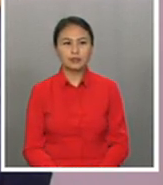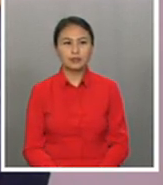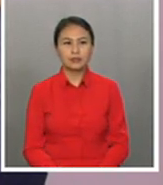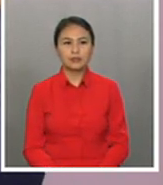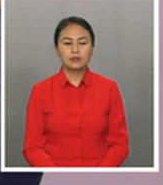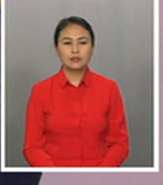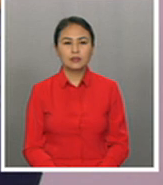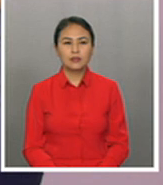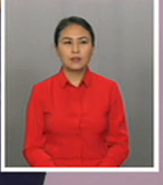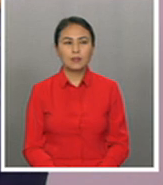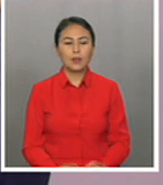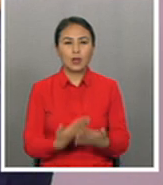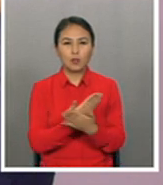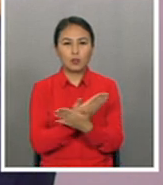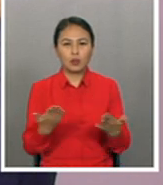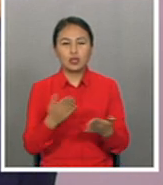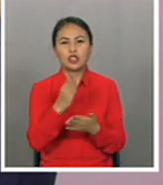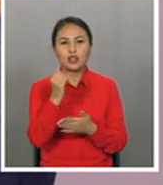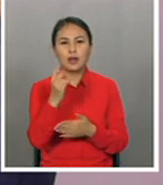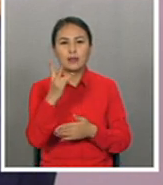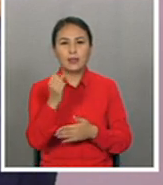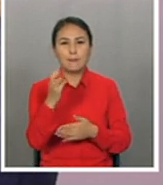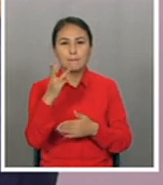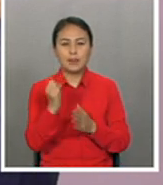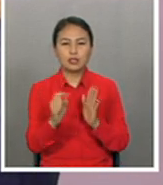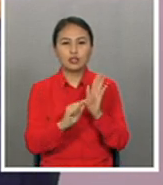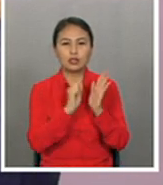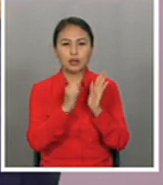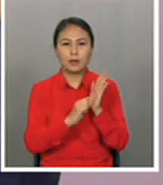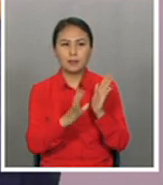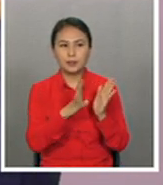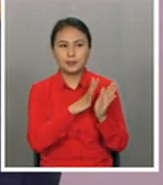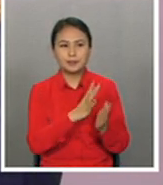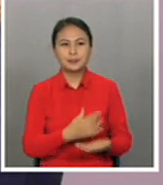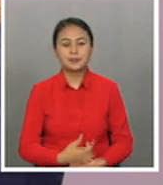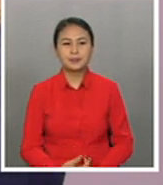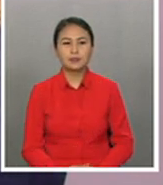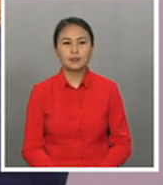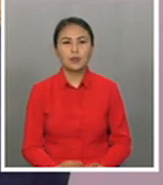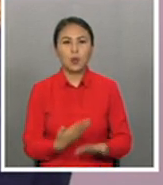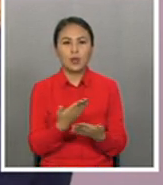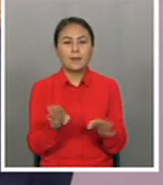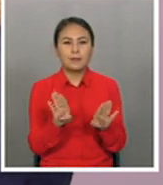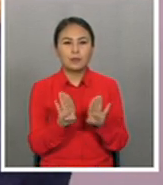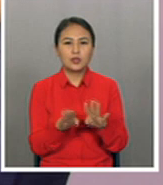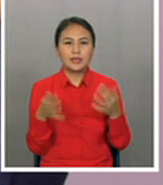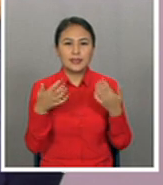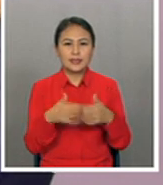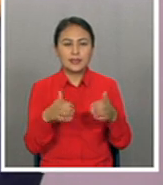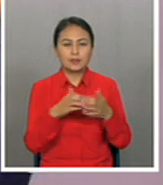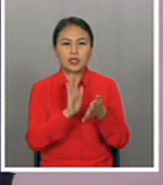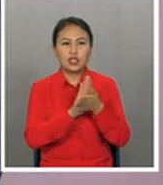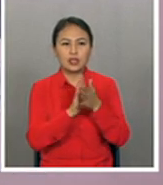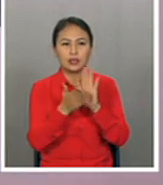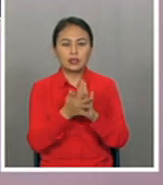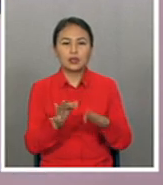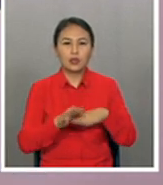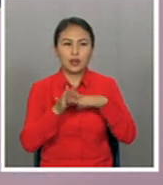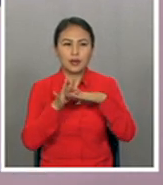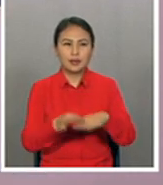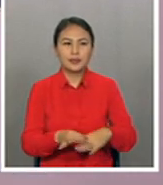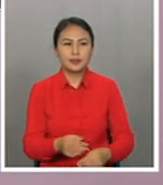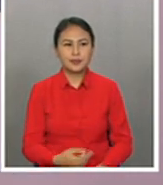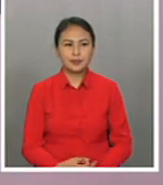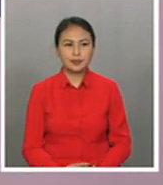айтасындар, бұл жанама сұрақпен берілген есеп екен. Олай болса, есептің шартын